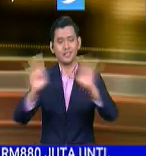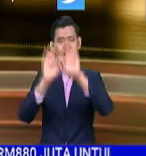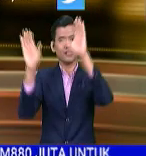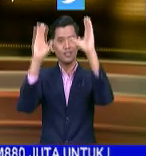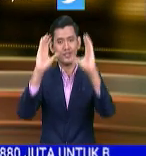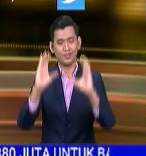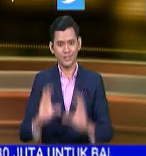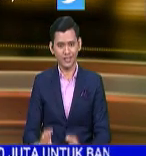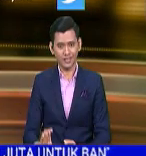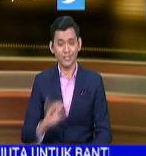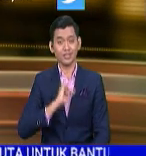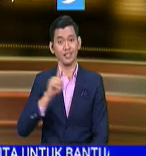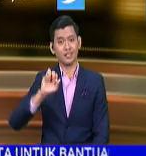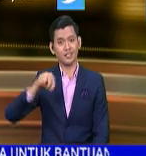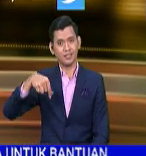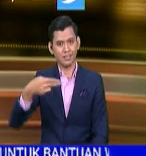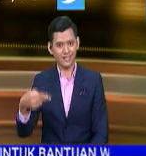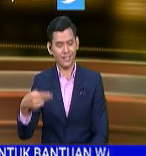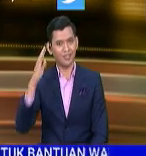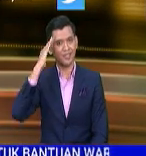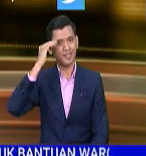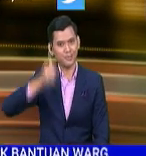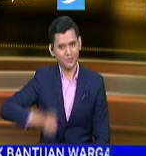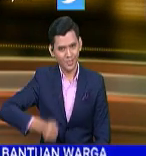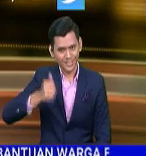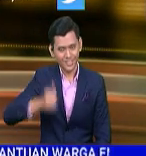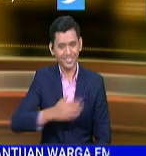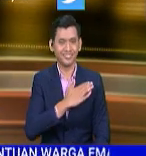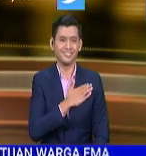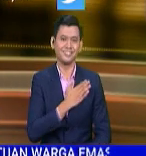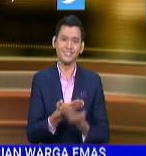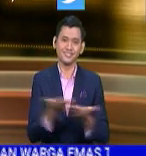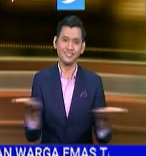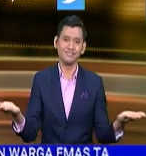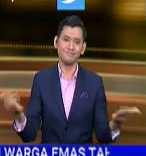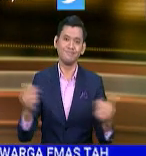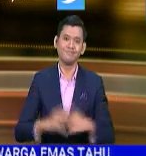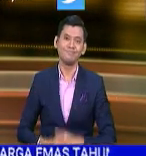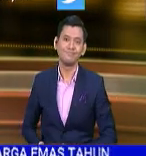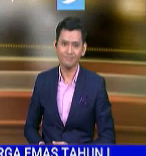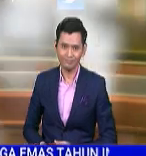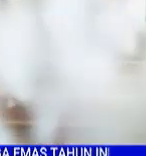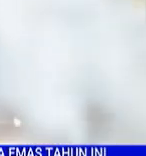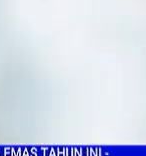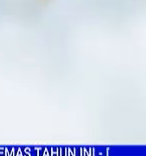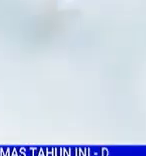Meteorologi Malaysia, saya Atikah Marziah. Assalamualaikum dan salam sejahtera.